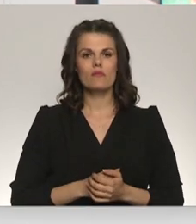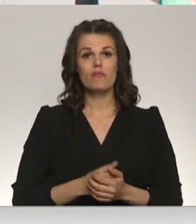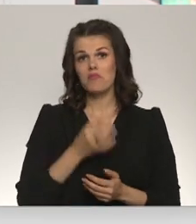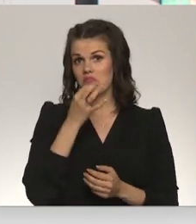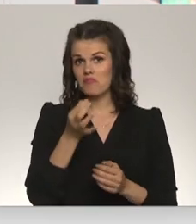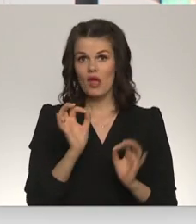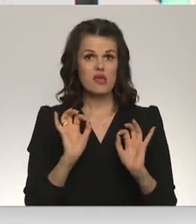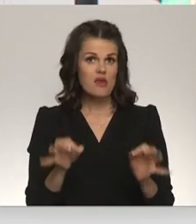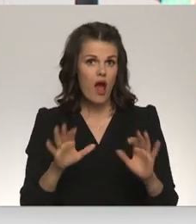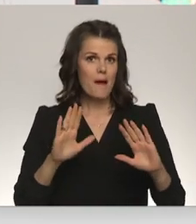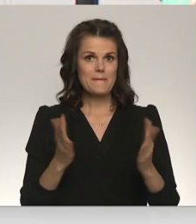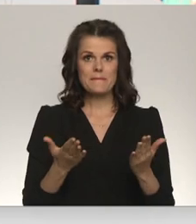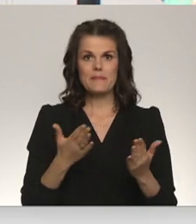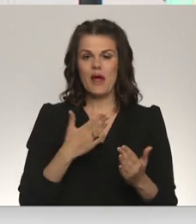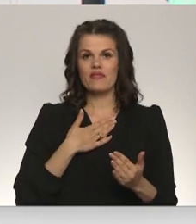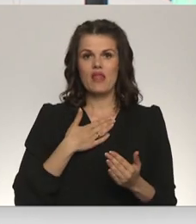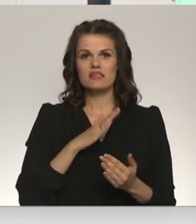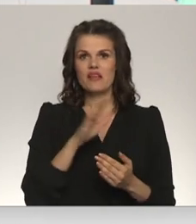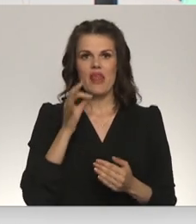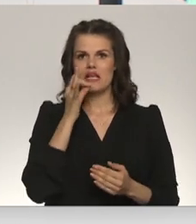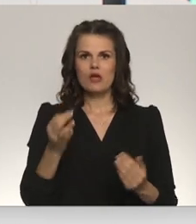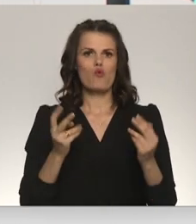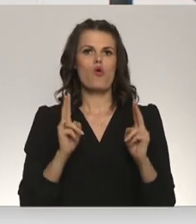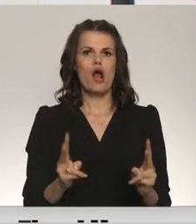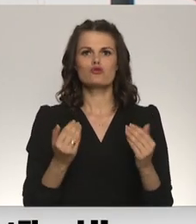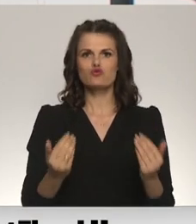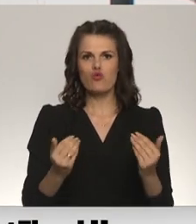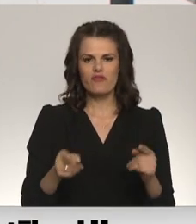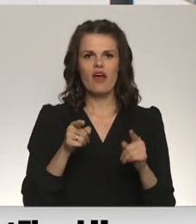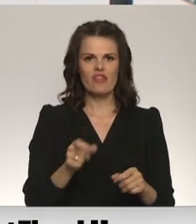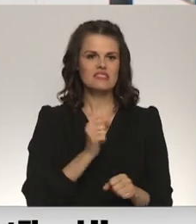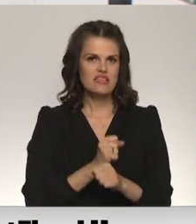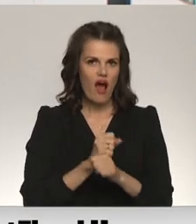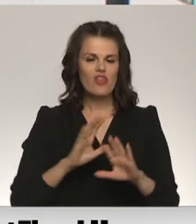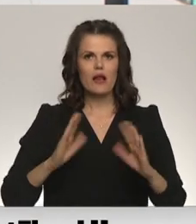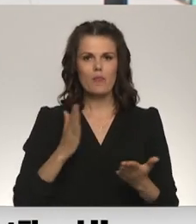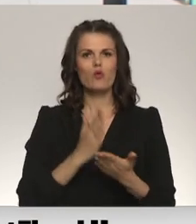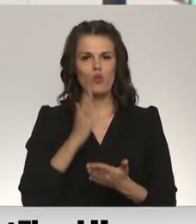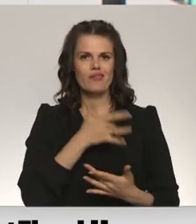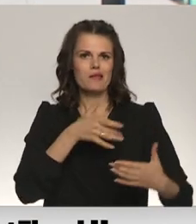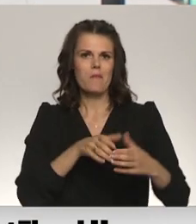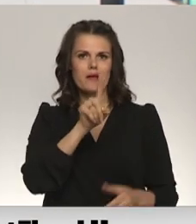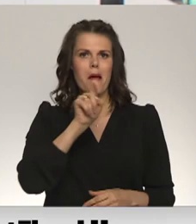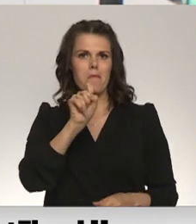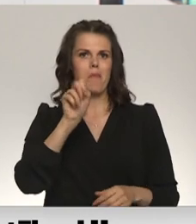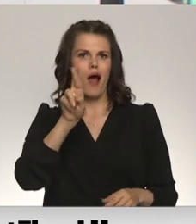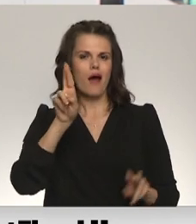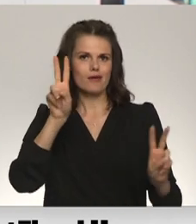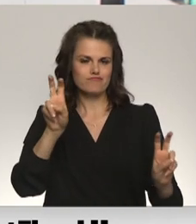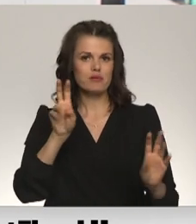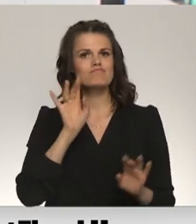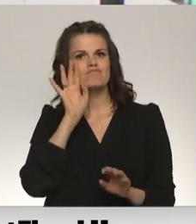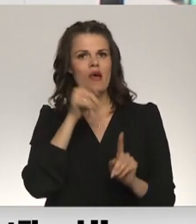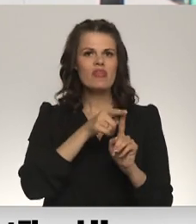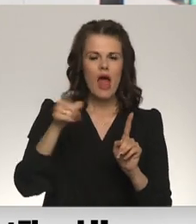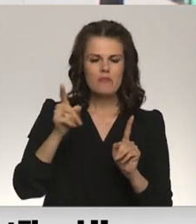Jā, bet es nesaku, ka tas būtu jādara šodien, bet noteikti, ka partijai par kaut kādā nākotnes